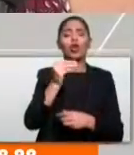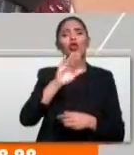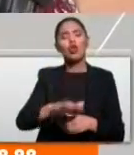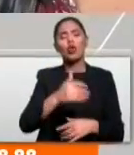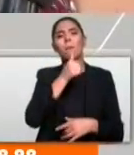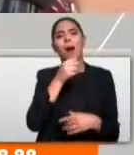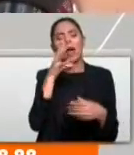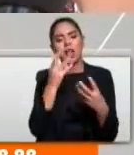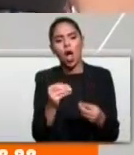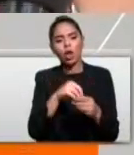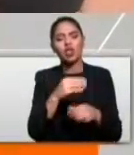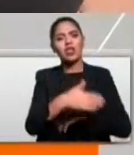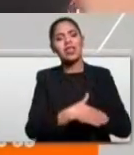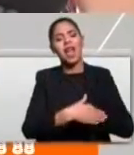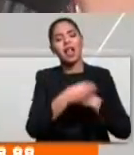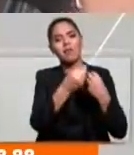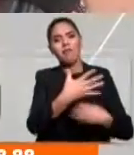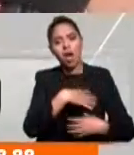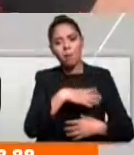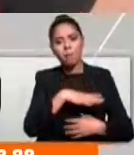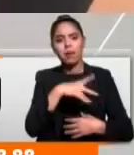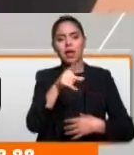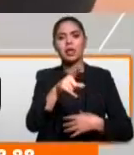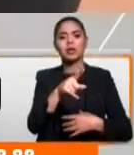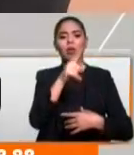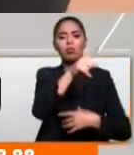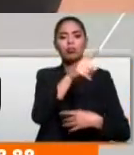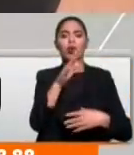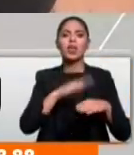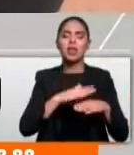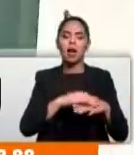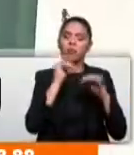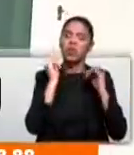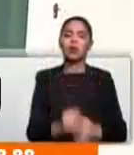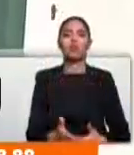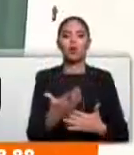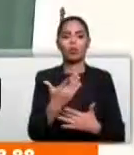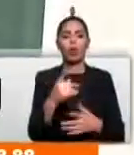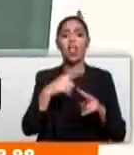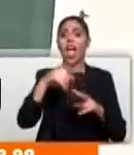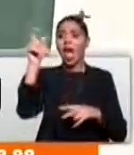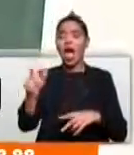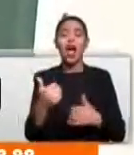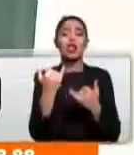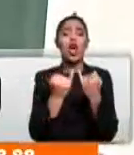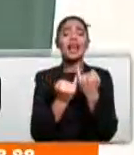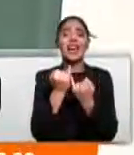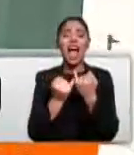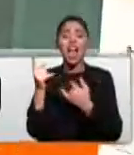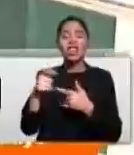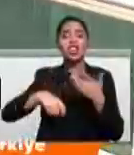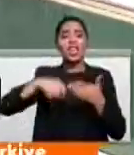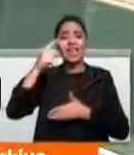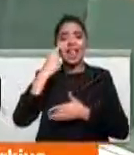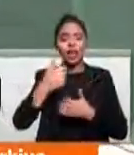hani böyle bir yardım eli uzatmak istiyor. Sanığın ama işte yaptığı şey bu. Arzu Sabancıoğlu kardeşinin çektiği